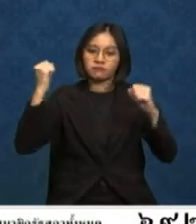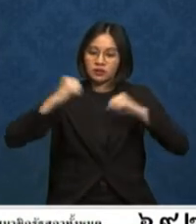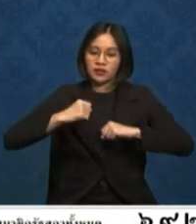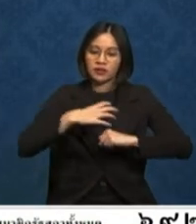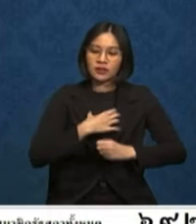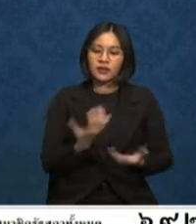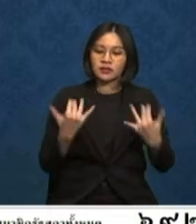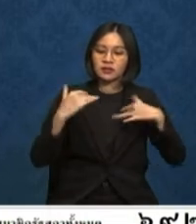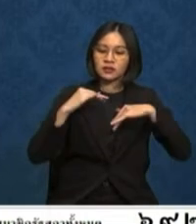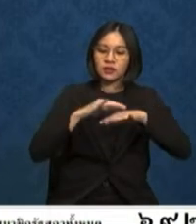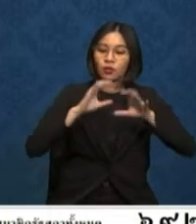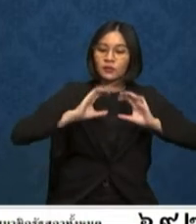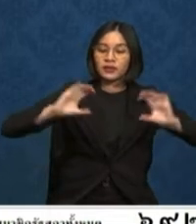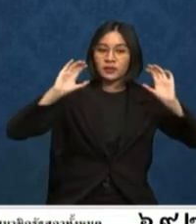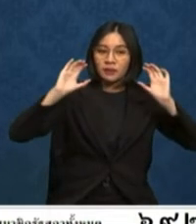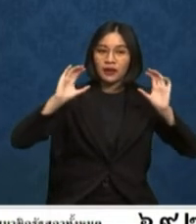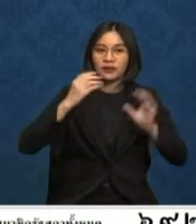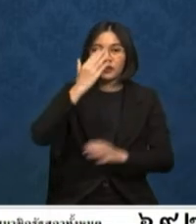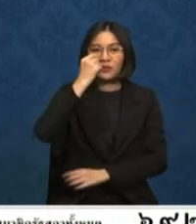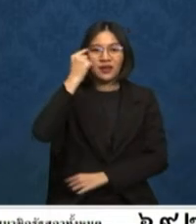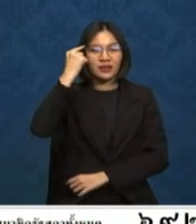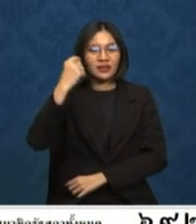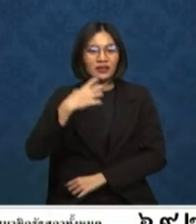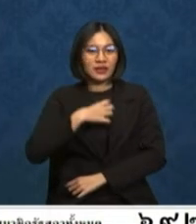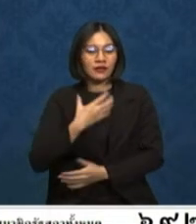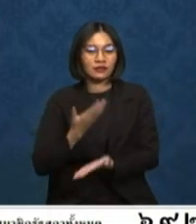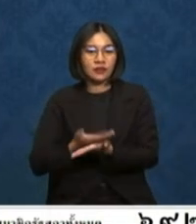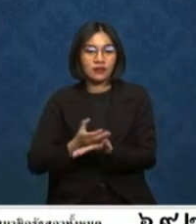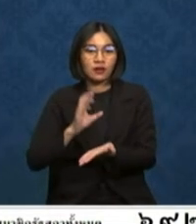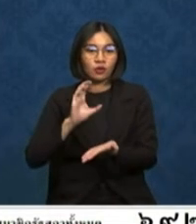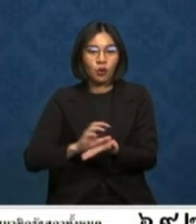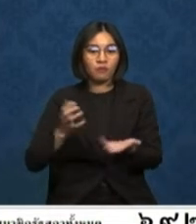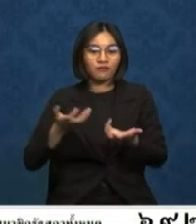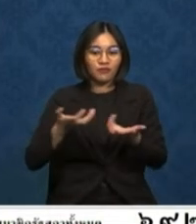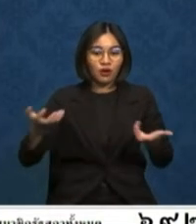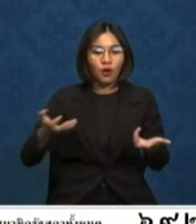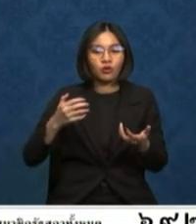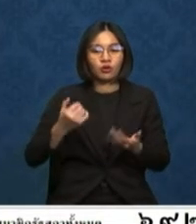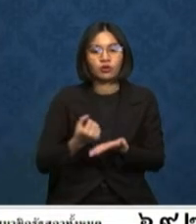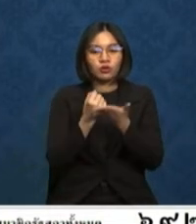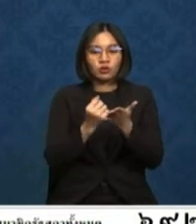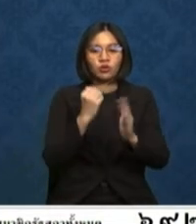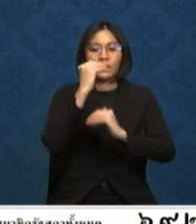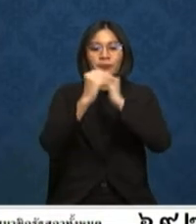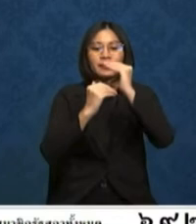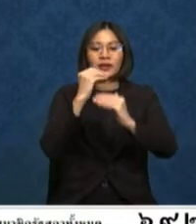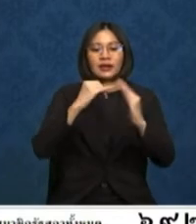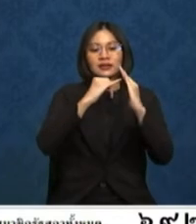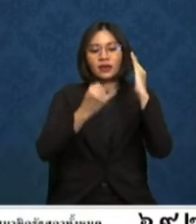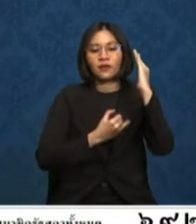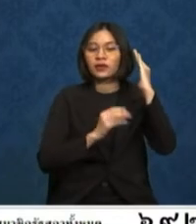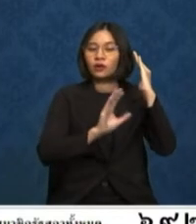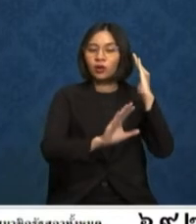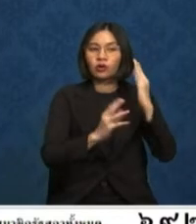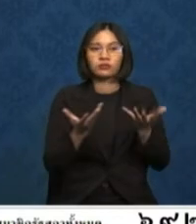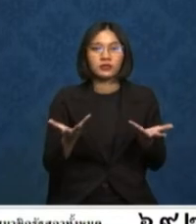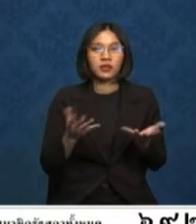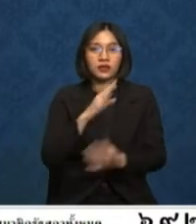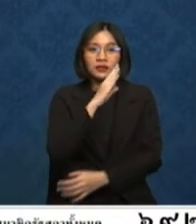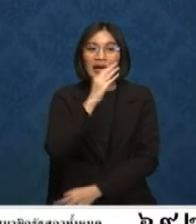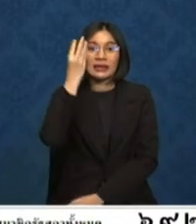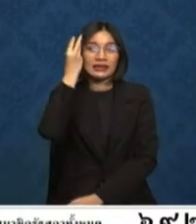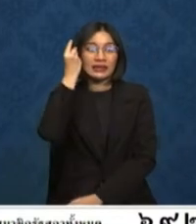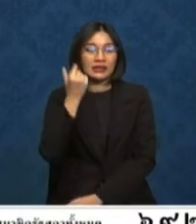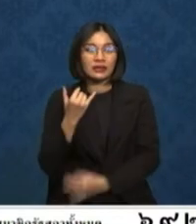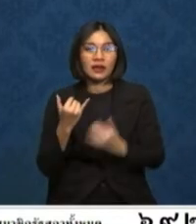ไปร่วมรัฐบาลเพื่อหวังเพียงเพราะงบประมาณและทรัพยากรมาพัฒนาพื้นที่ถ้าท่านคิดแบบนี้